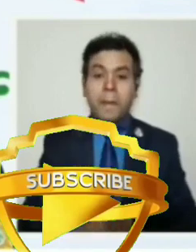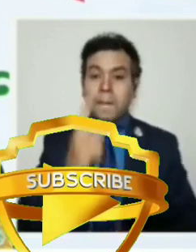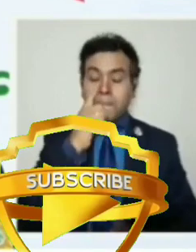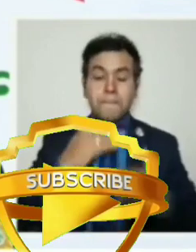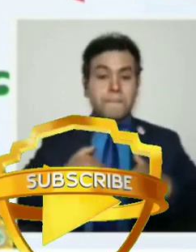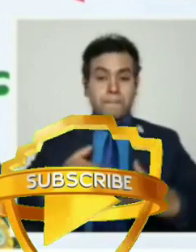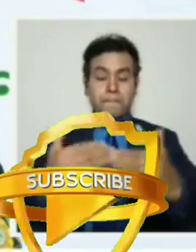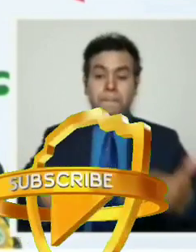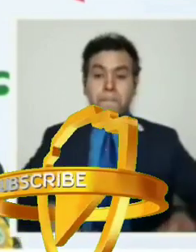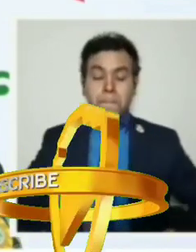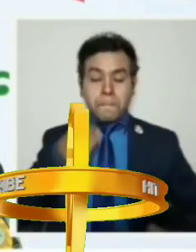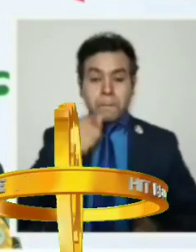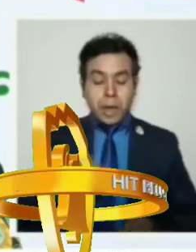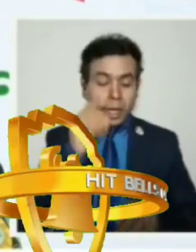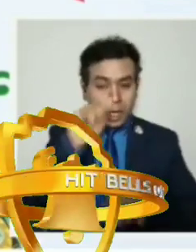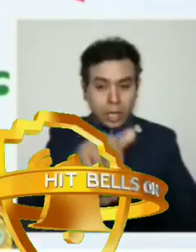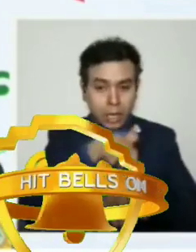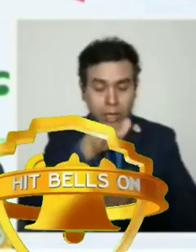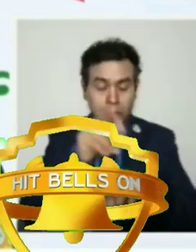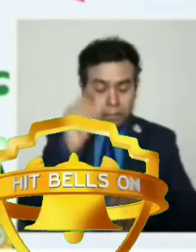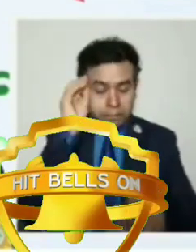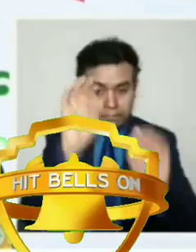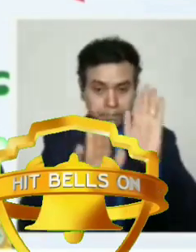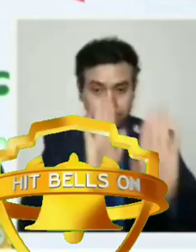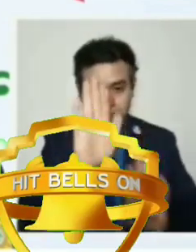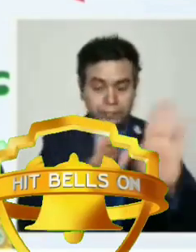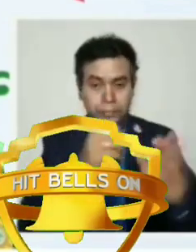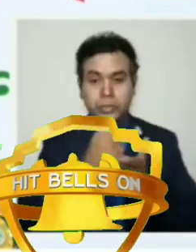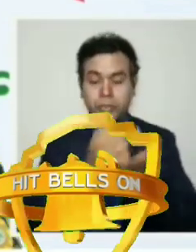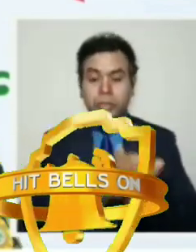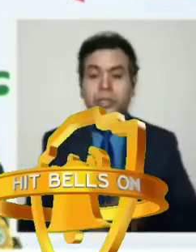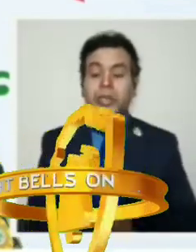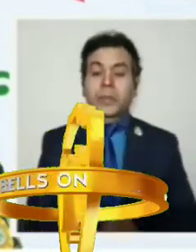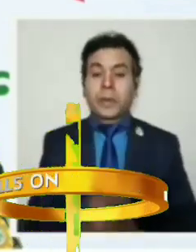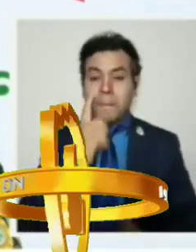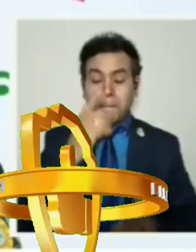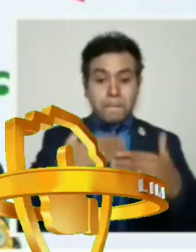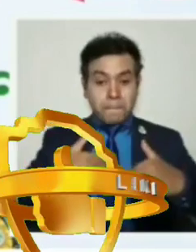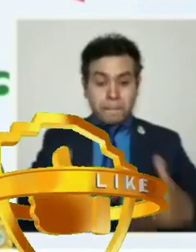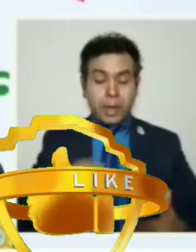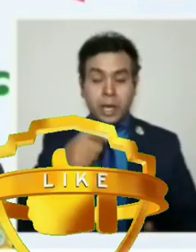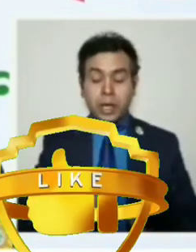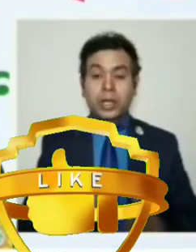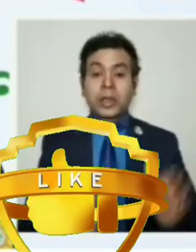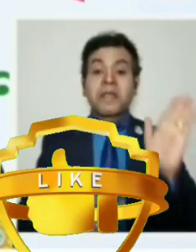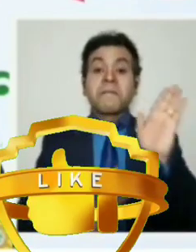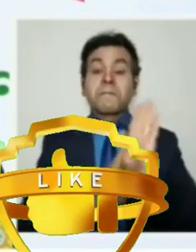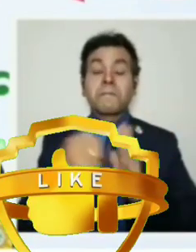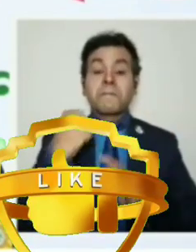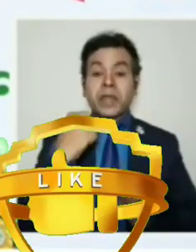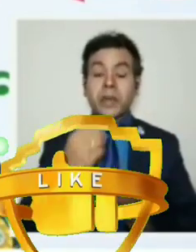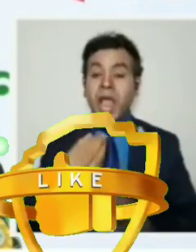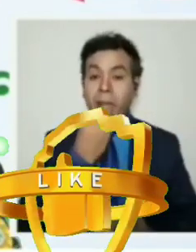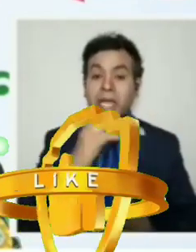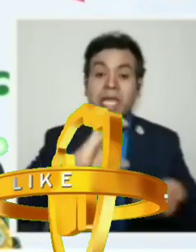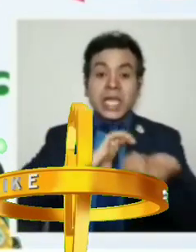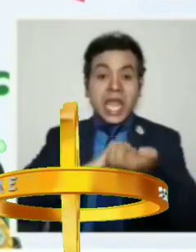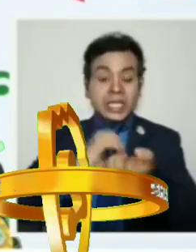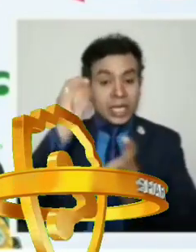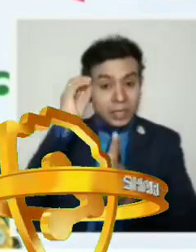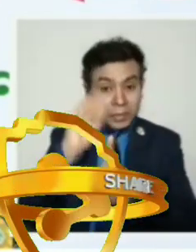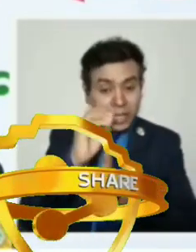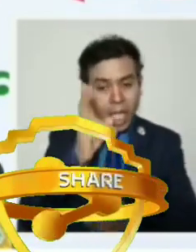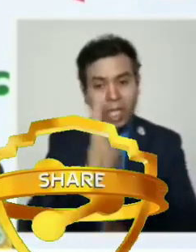সদস্যরাও তাদের প্রতি বিশেষভাবে খেয়াল রাখবেন। গর্ভবতী মা এবং শিশুদের প্রতিও বিশেষভাবে খেয়াল এবং যত্ন রাখতে হবে।